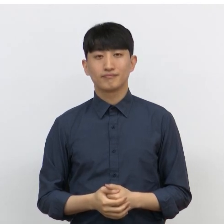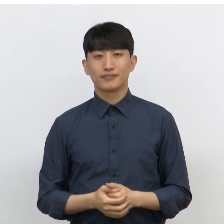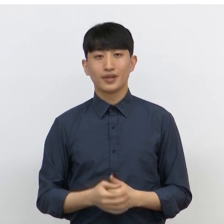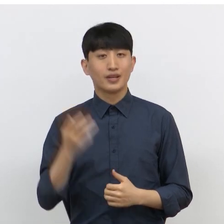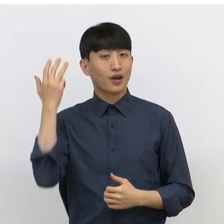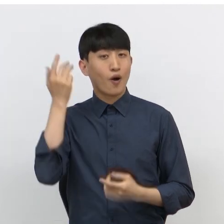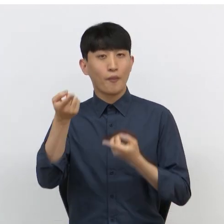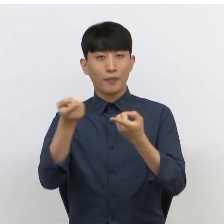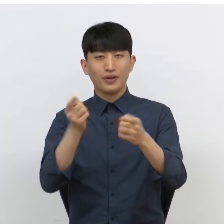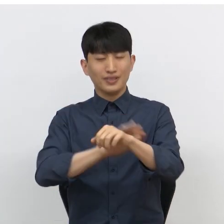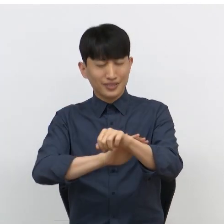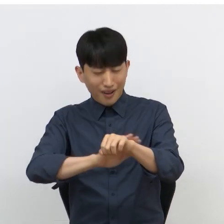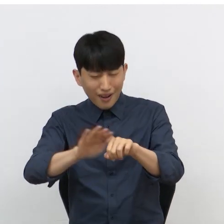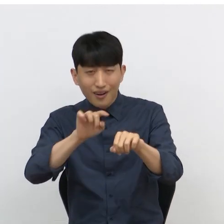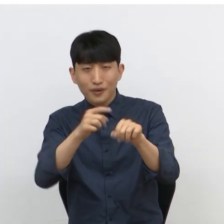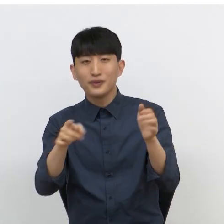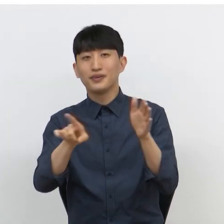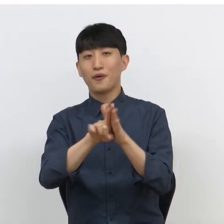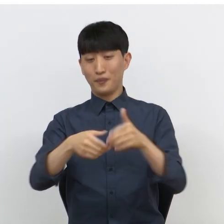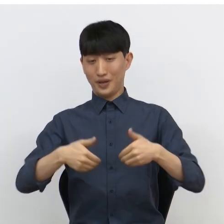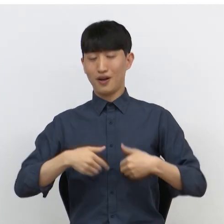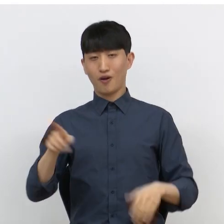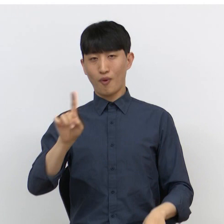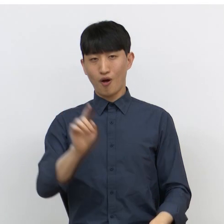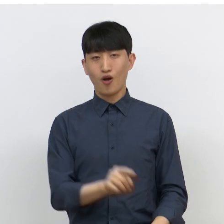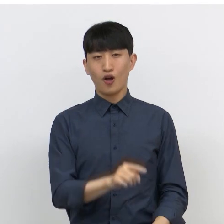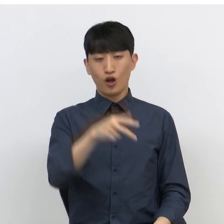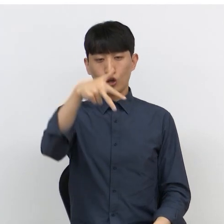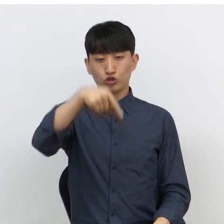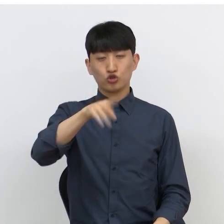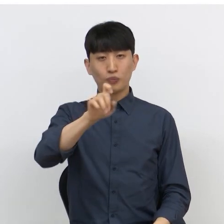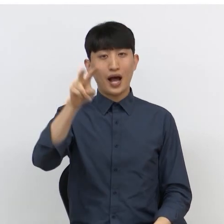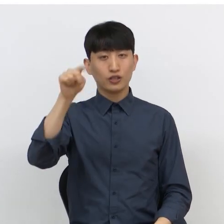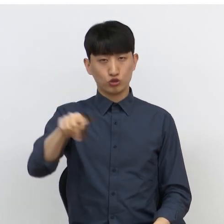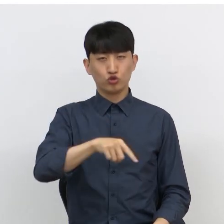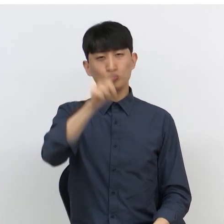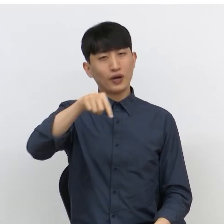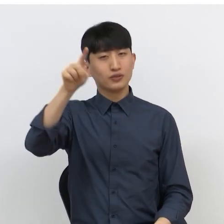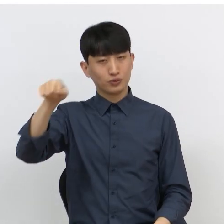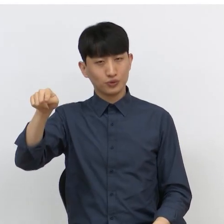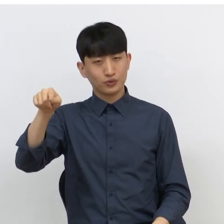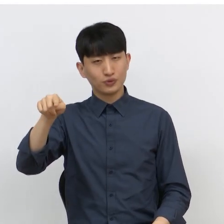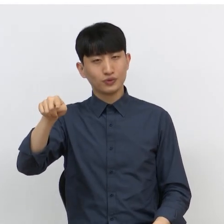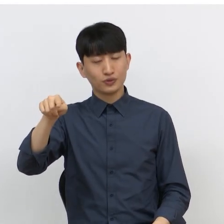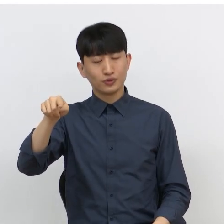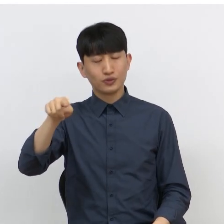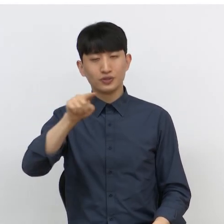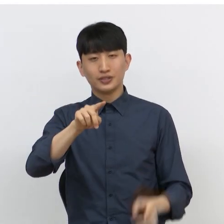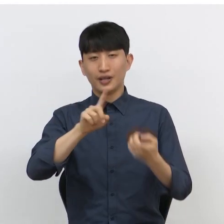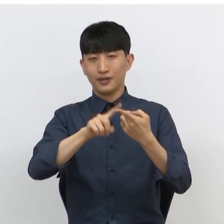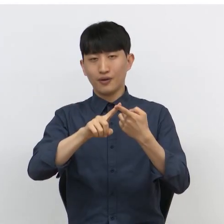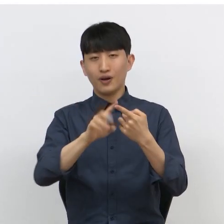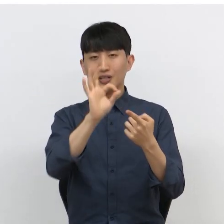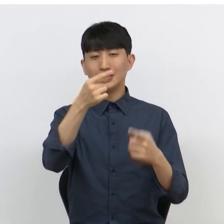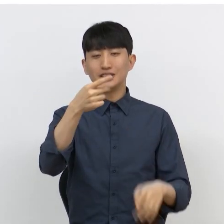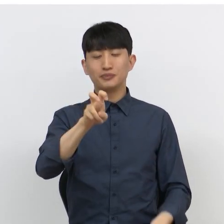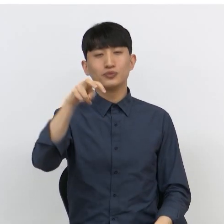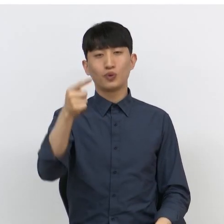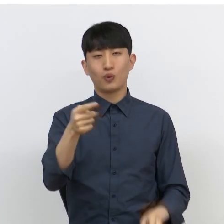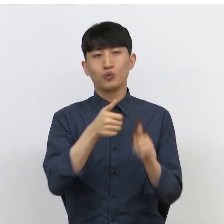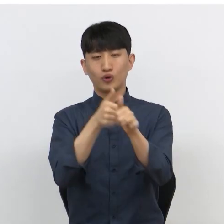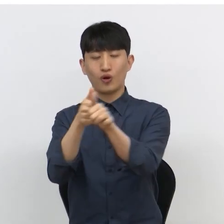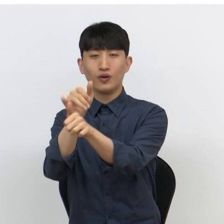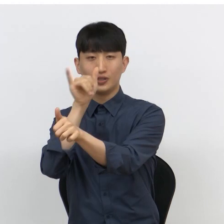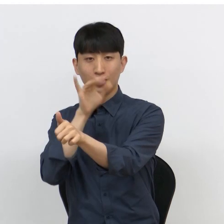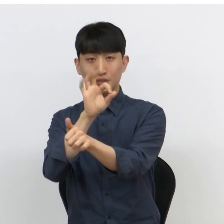인공화학 매핑을 잘 하려면 우리의 주파수 대역들이 음소마다 다 있거든요. 그래서 그 음소들을 우리들이 잘